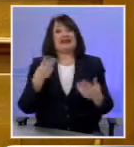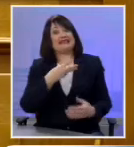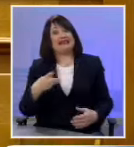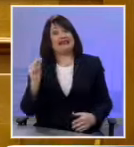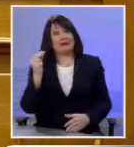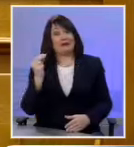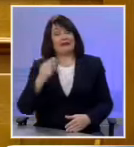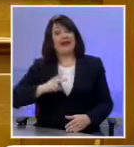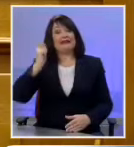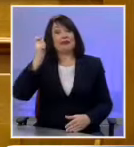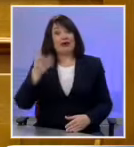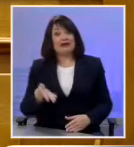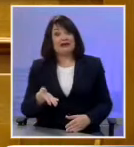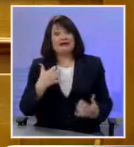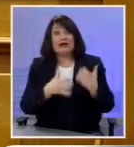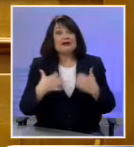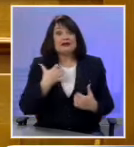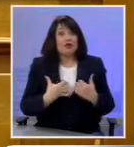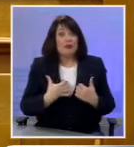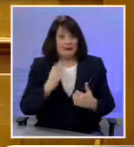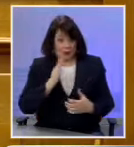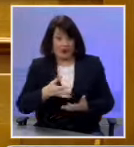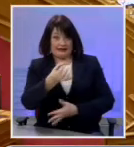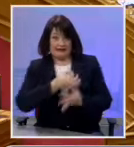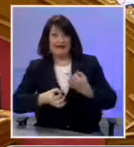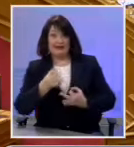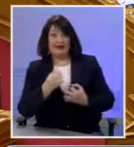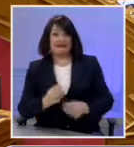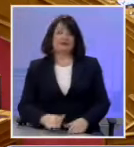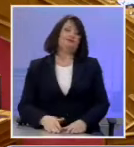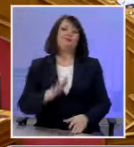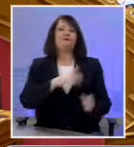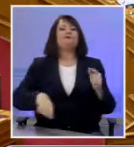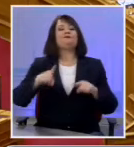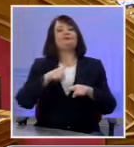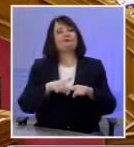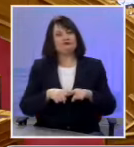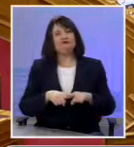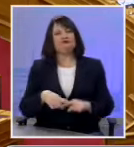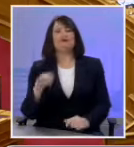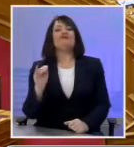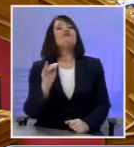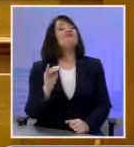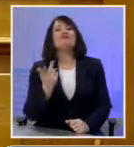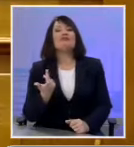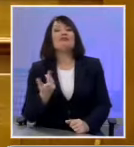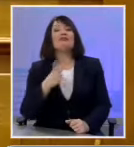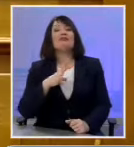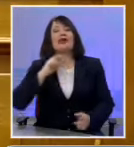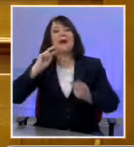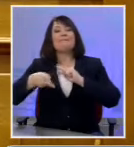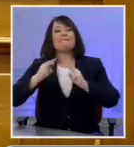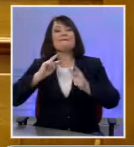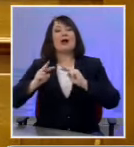αλλά και την αντιπολίτευση η οποία ανησυχεί? Ο ελληνικός λαός, κυρίες και κύριοι συνάδελφοι, θέλει